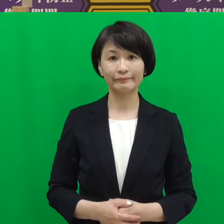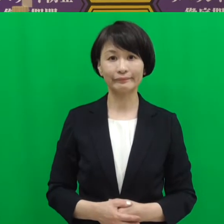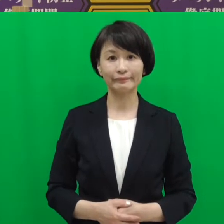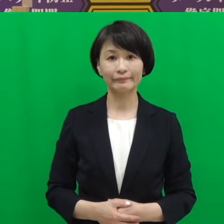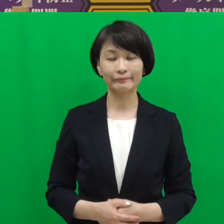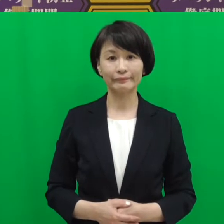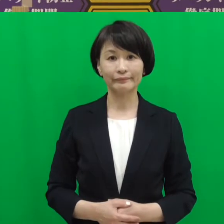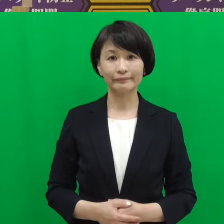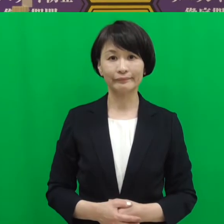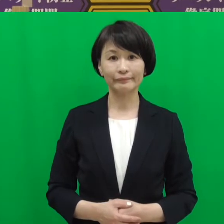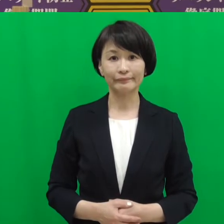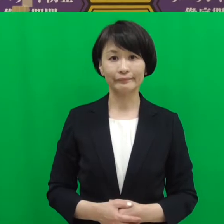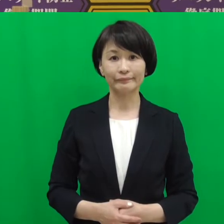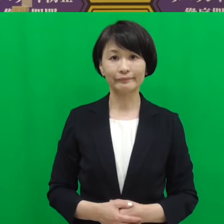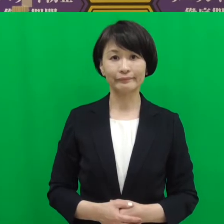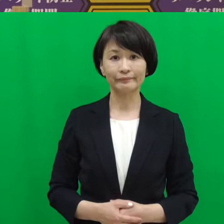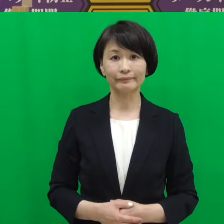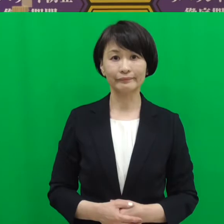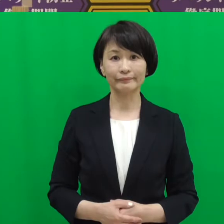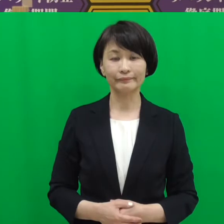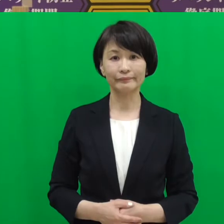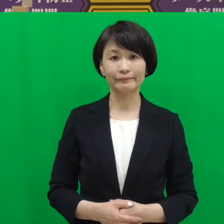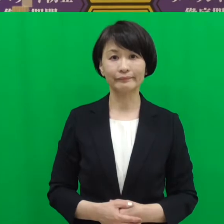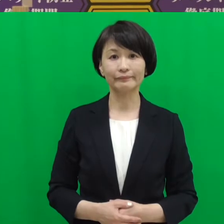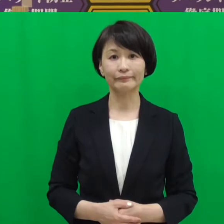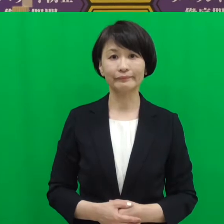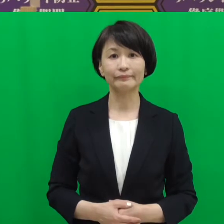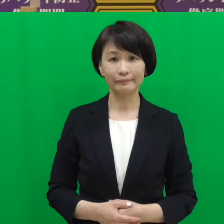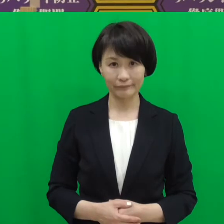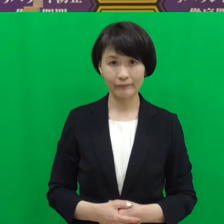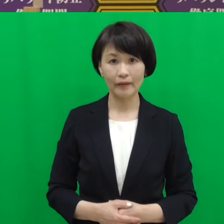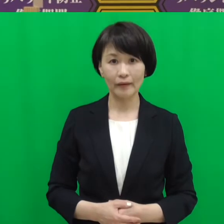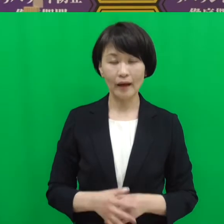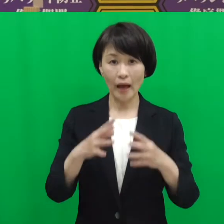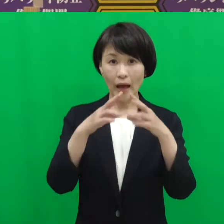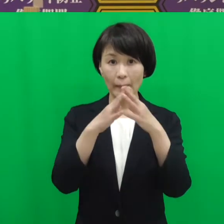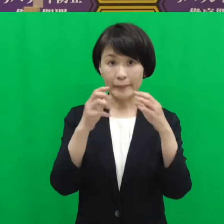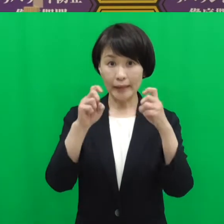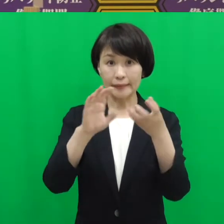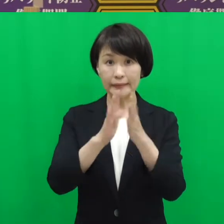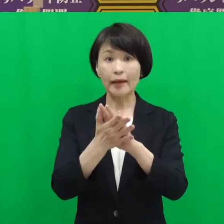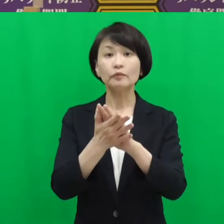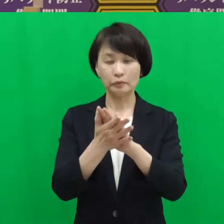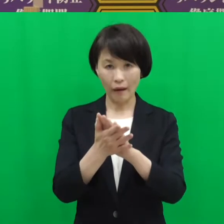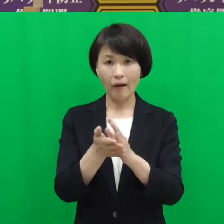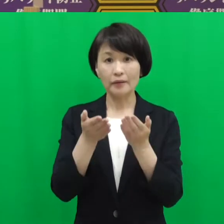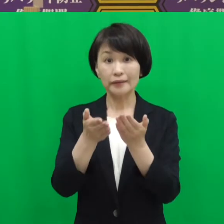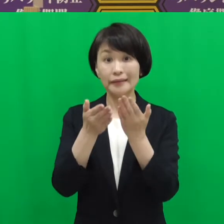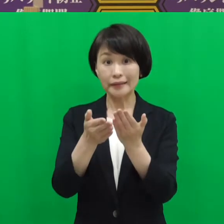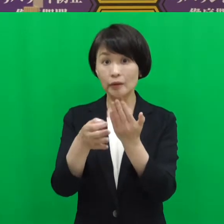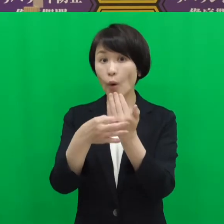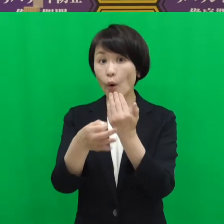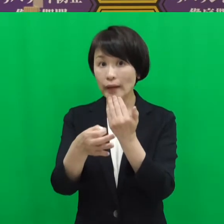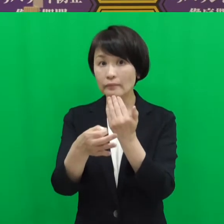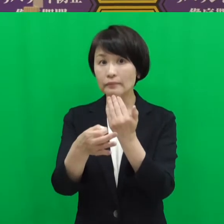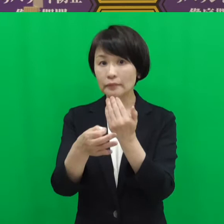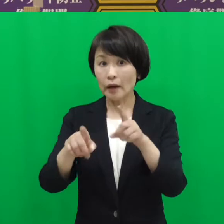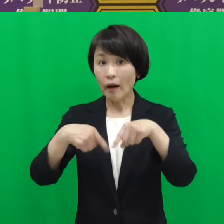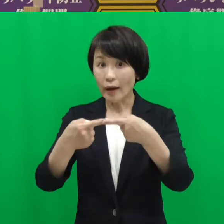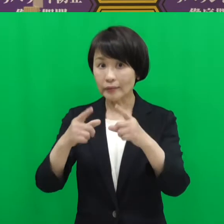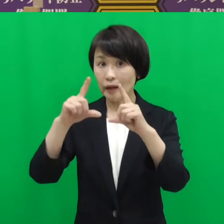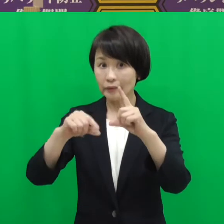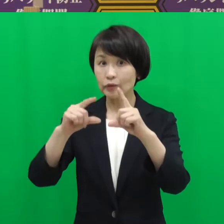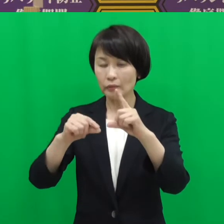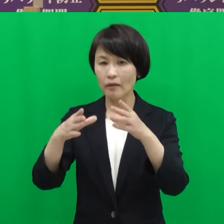災地震保険の付帯率をグラフにまとめておりますが、本件は地震保険の付帯率は全国1位である一